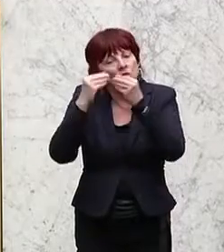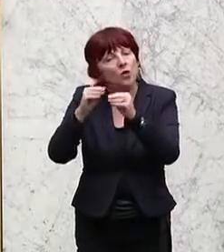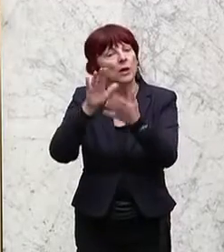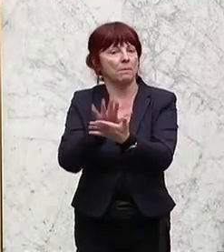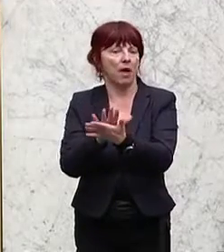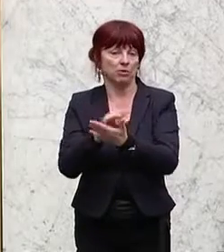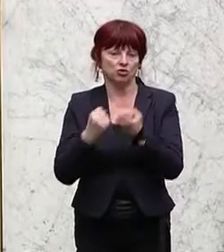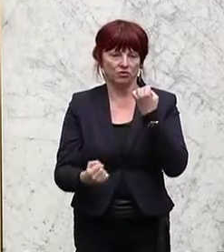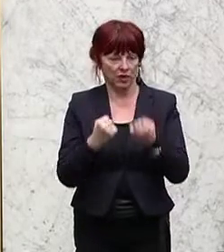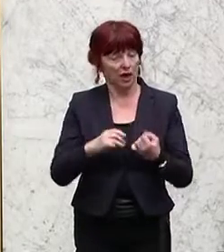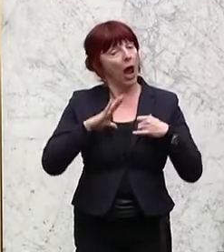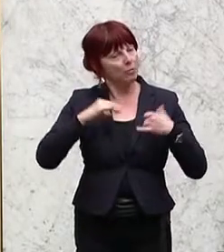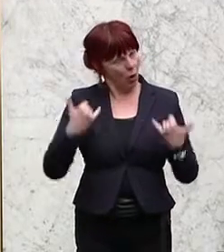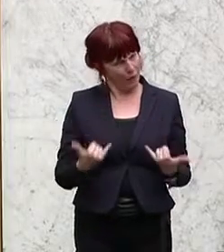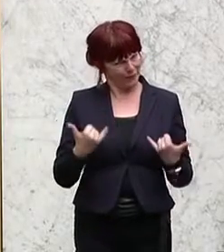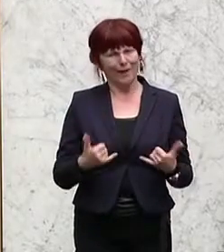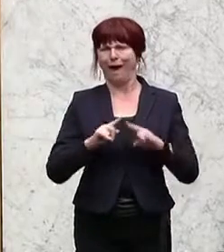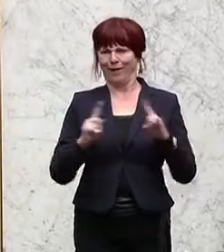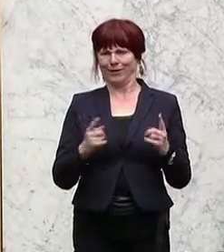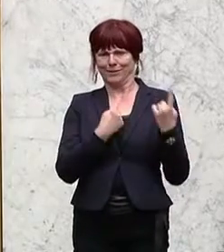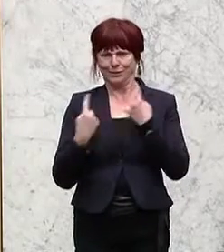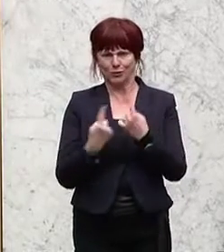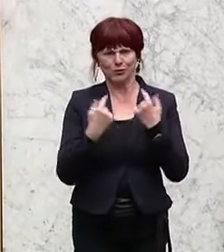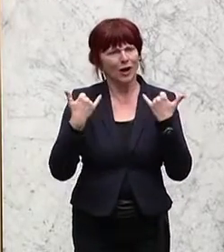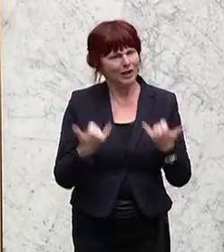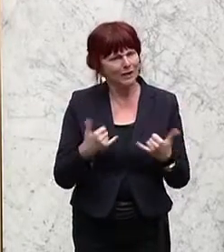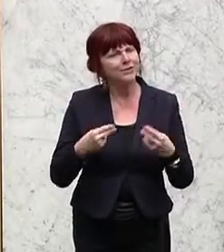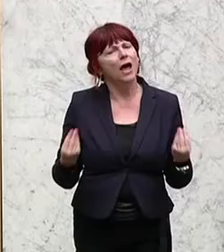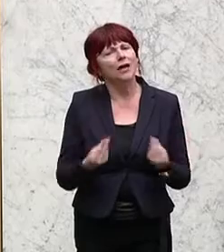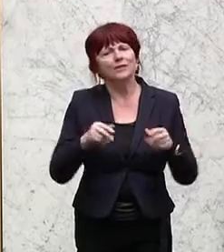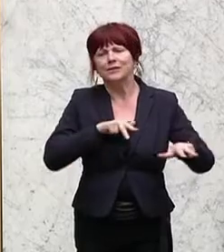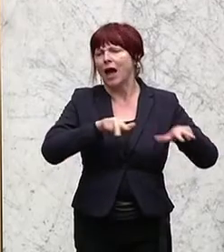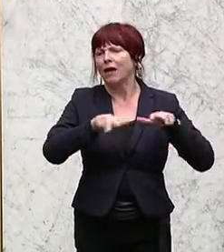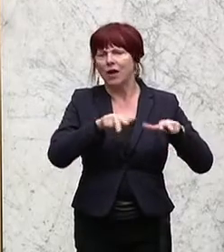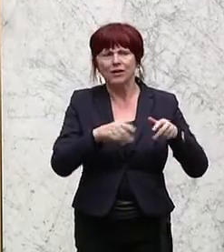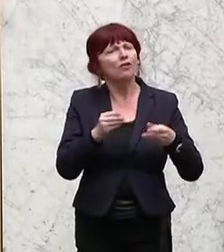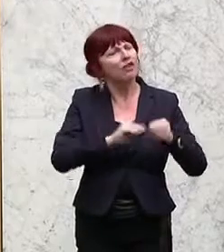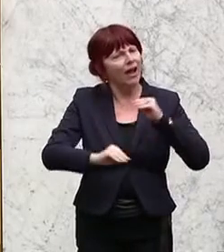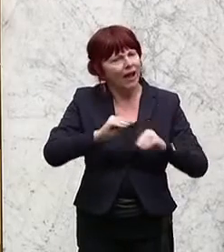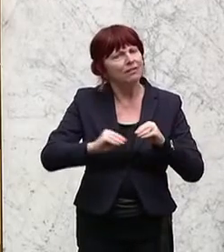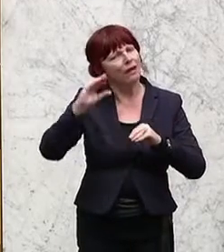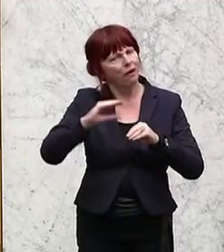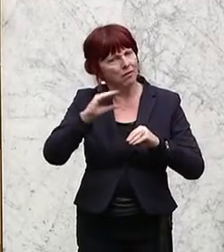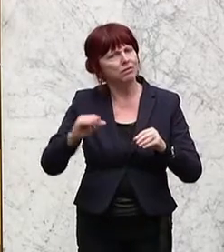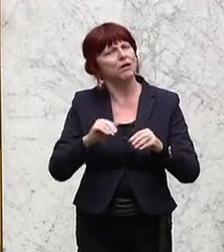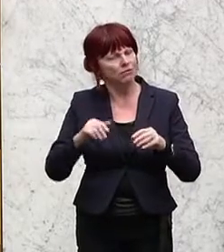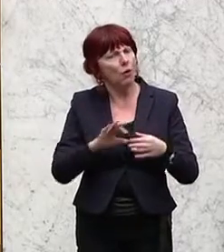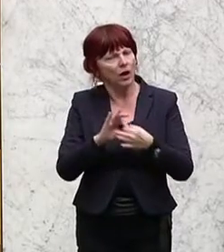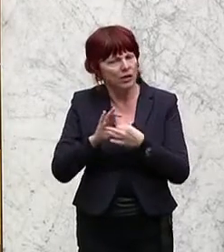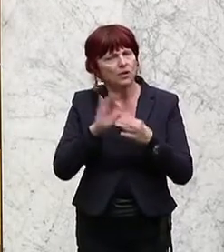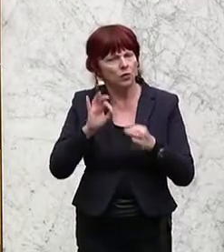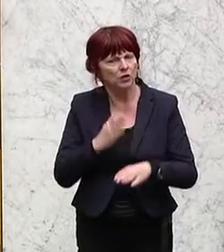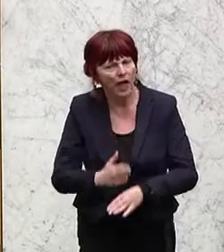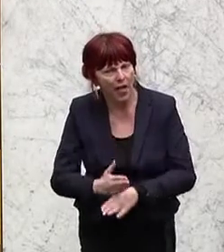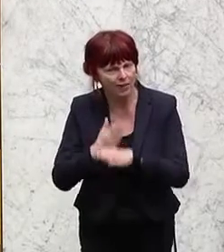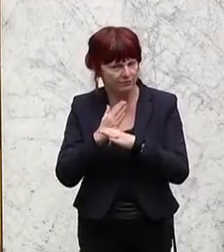und die Sachwaltervereine helfen jetzt schon mit, dass es Menschen, die Hilfe brauchen, besser geht. Wir werden aber heute mit